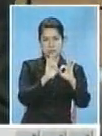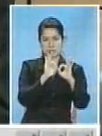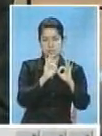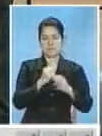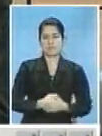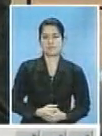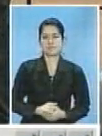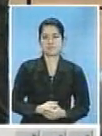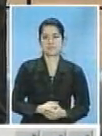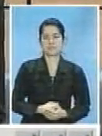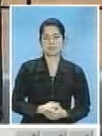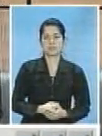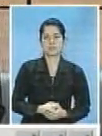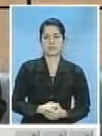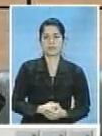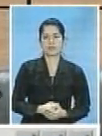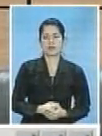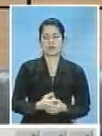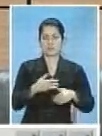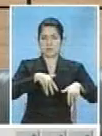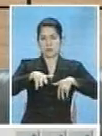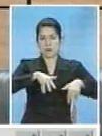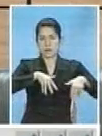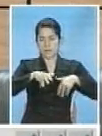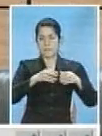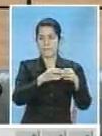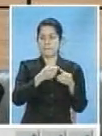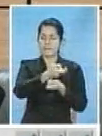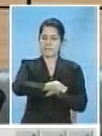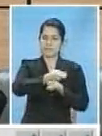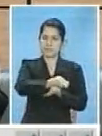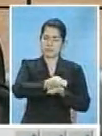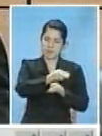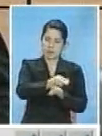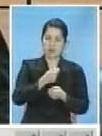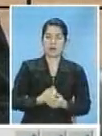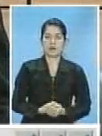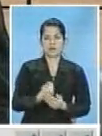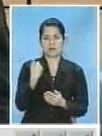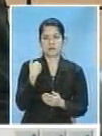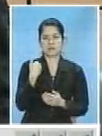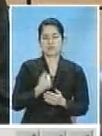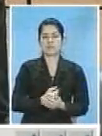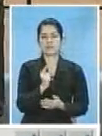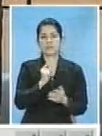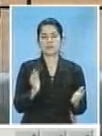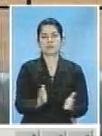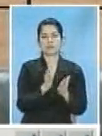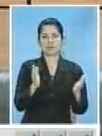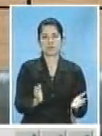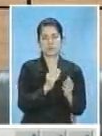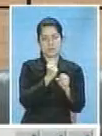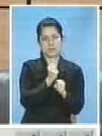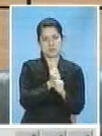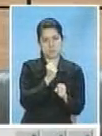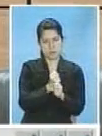ครับพี่น้องเกษตรกรครับท่านตั้งไว้ในหมวดที่บอกว่าจะส่งเสริมประสิทธิภาพการผลิต